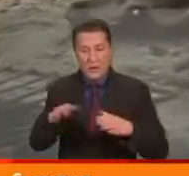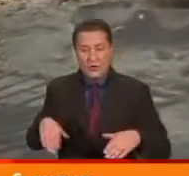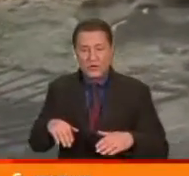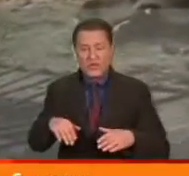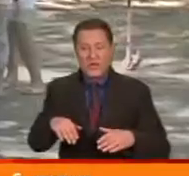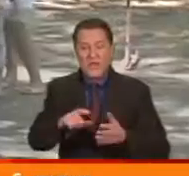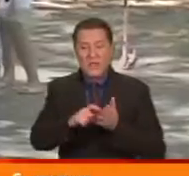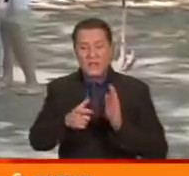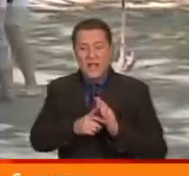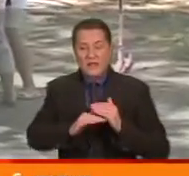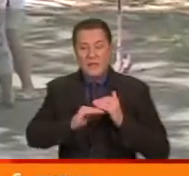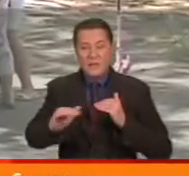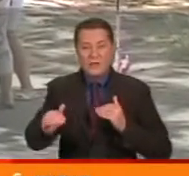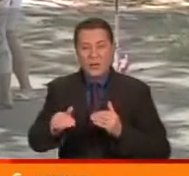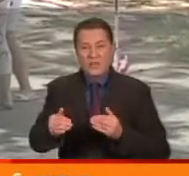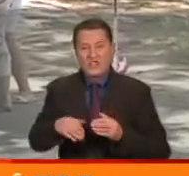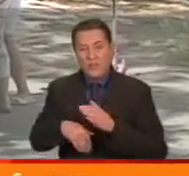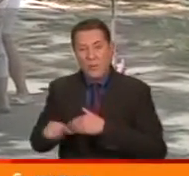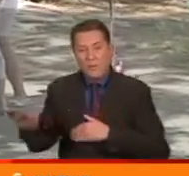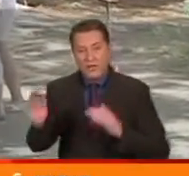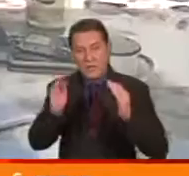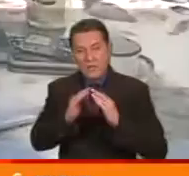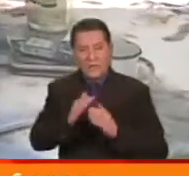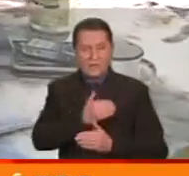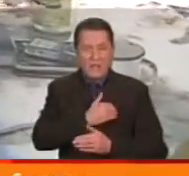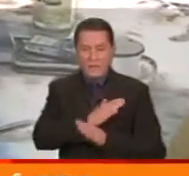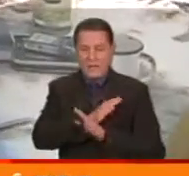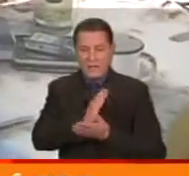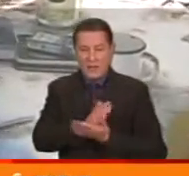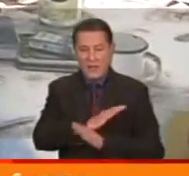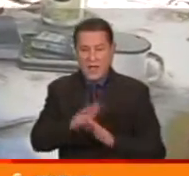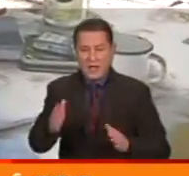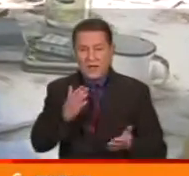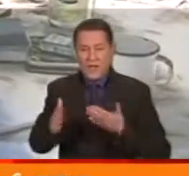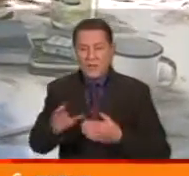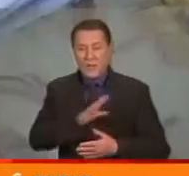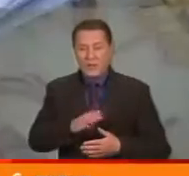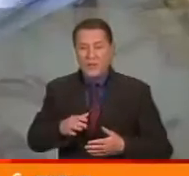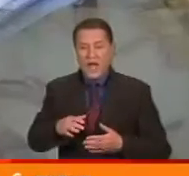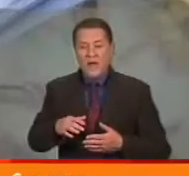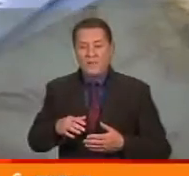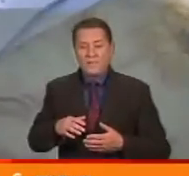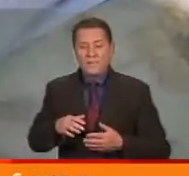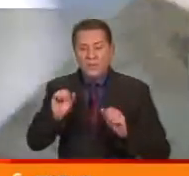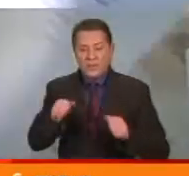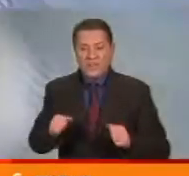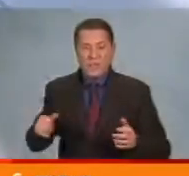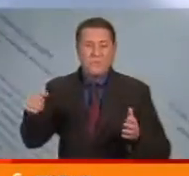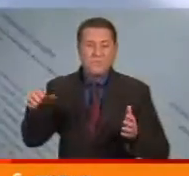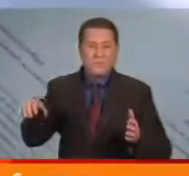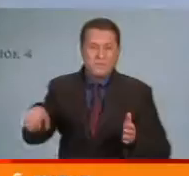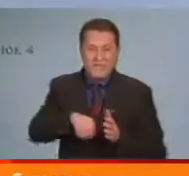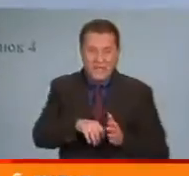на підлозі, але й полишати помешкання намірів не мають. Кажуть, якби була воля влади, можна і під'єднати комунікації, тож